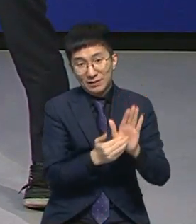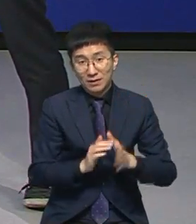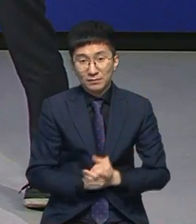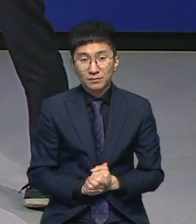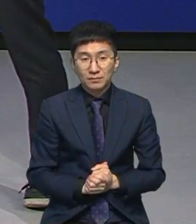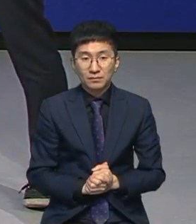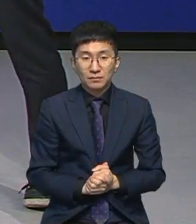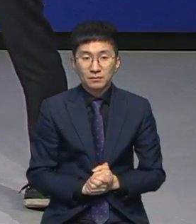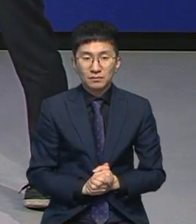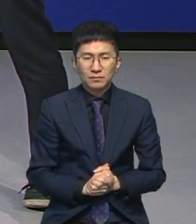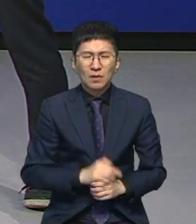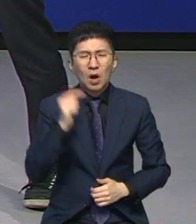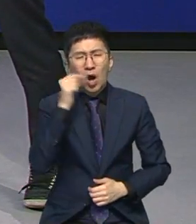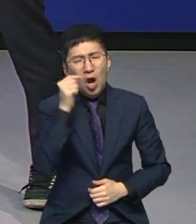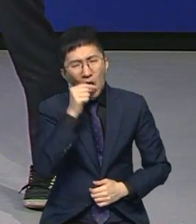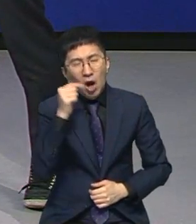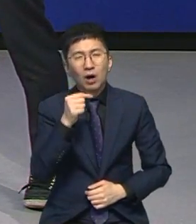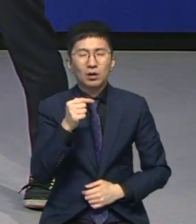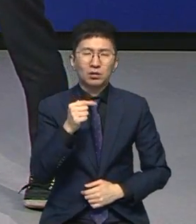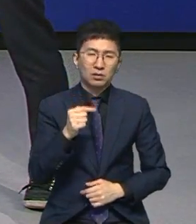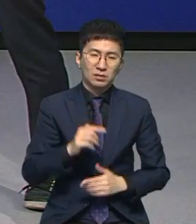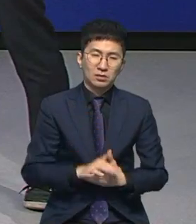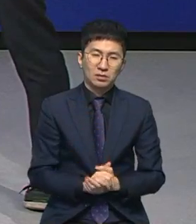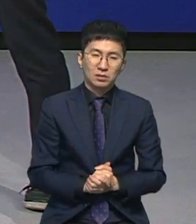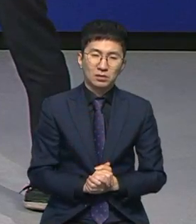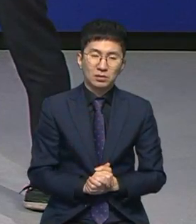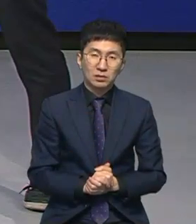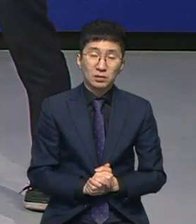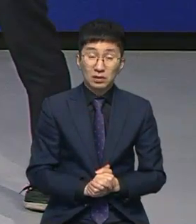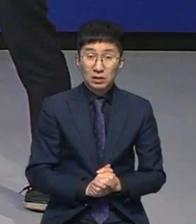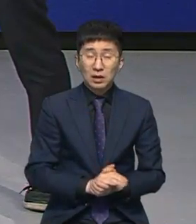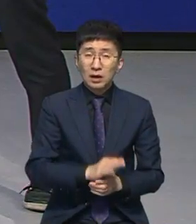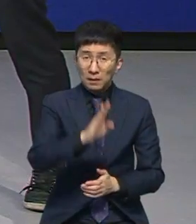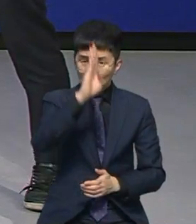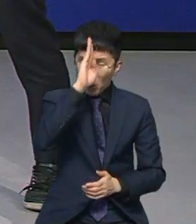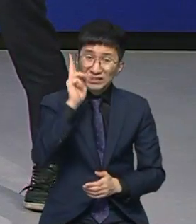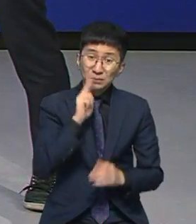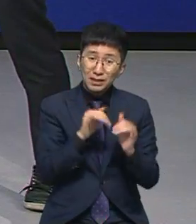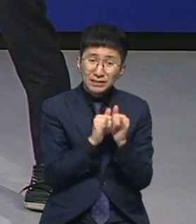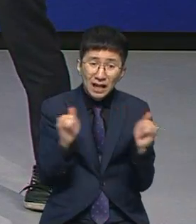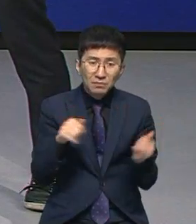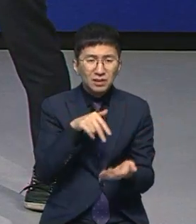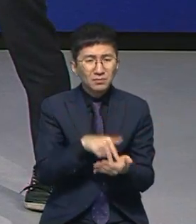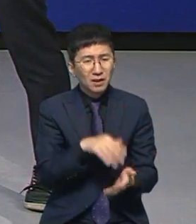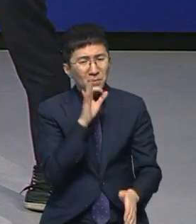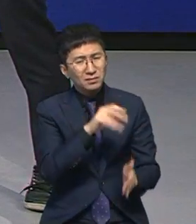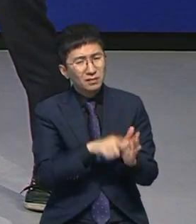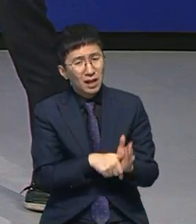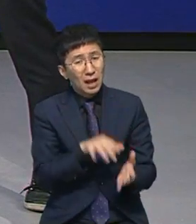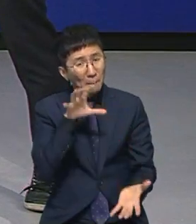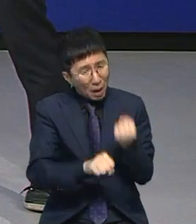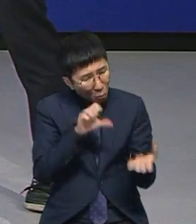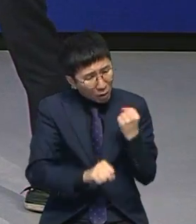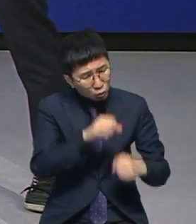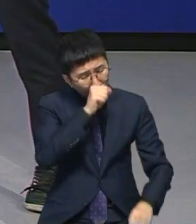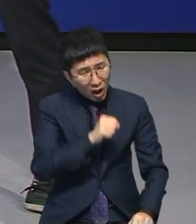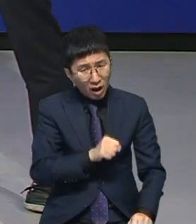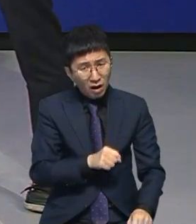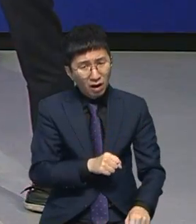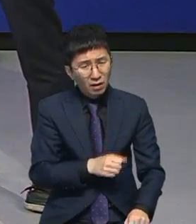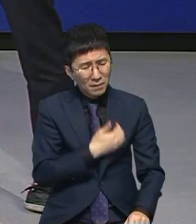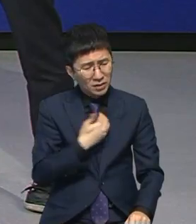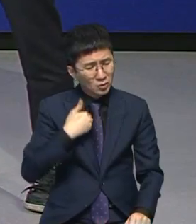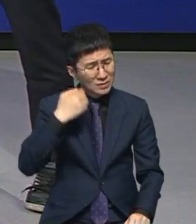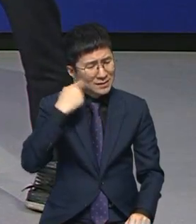약간 좀 엄격하게 이렇게 하고 있어서 사실은 중증 질환 환자 입장에서는 신속한 요구에 대해서는 아직 좀 만족스럽지 않은